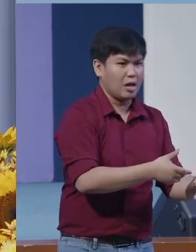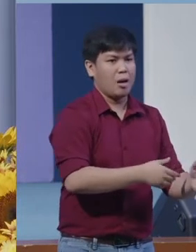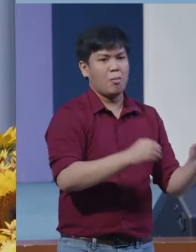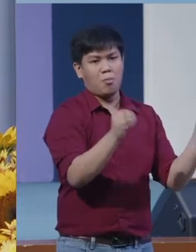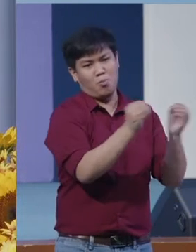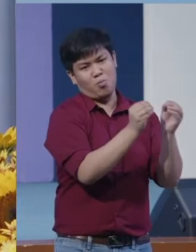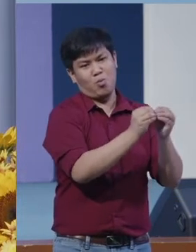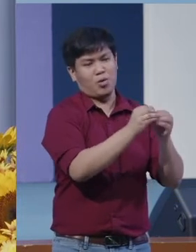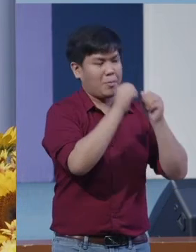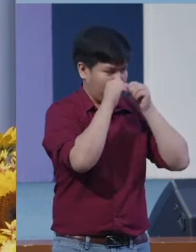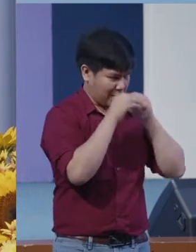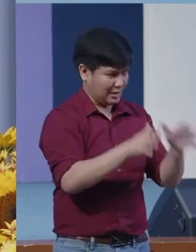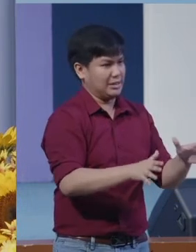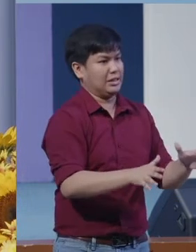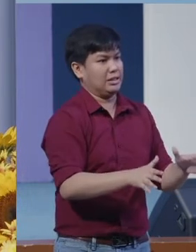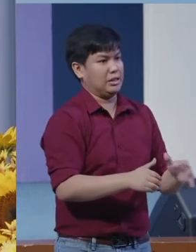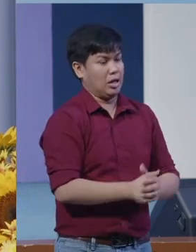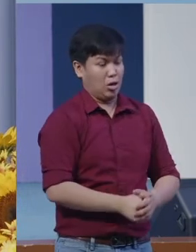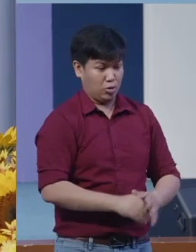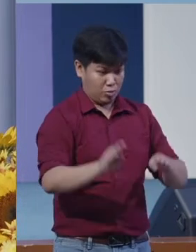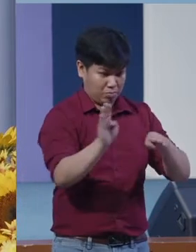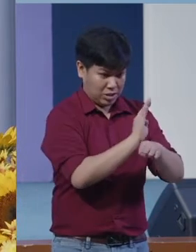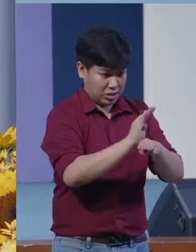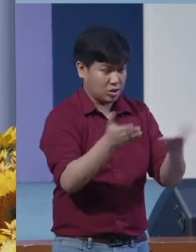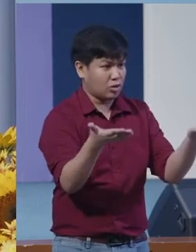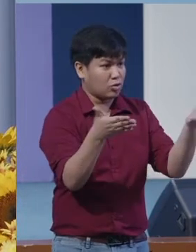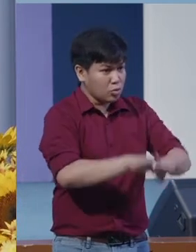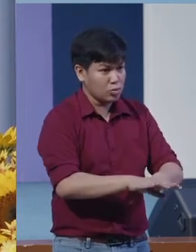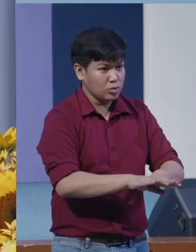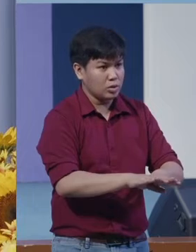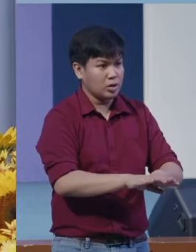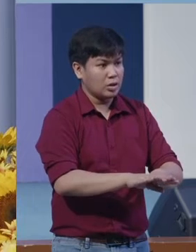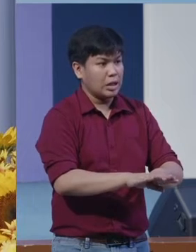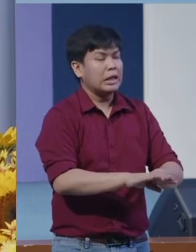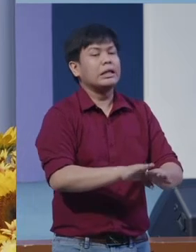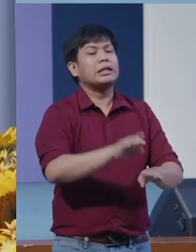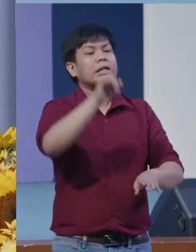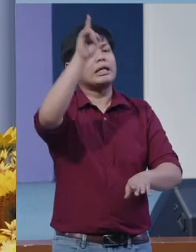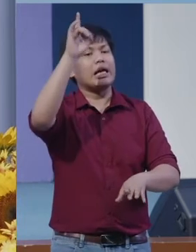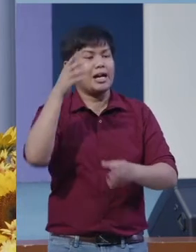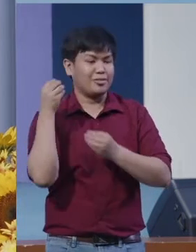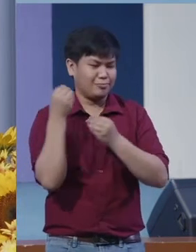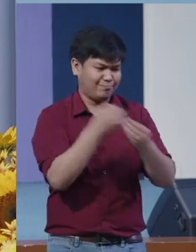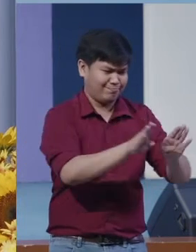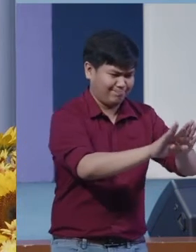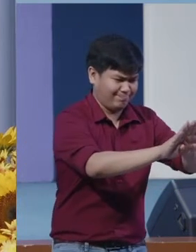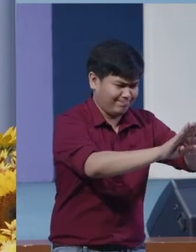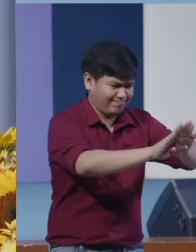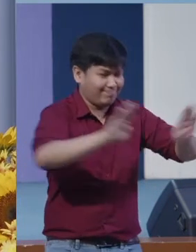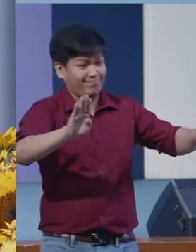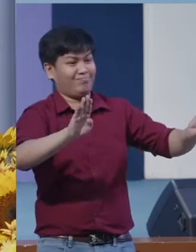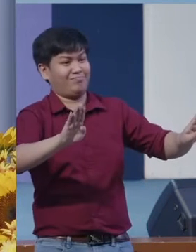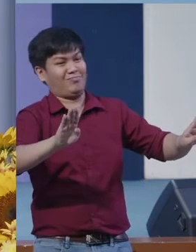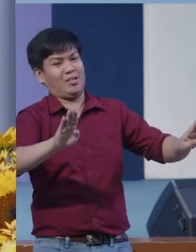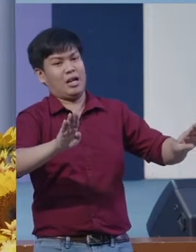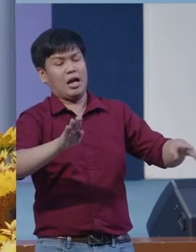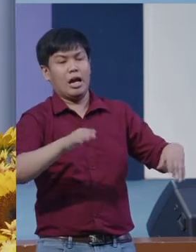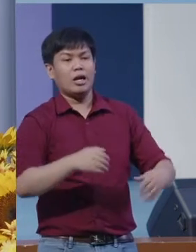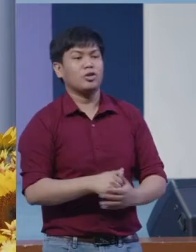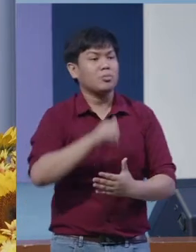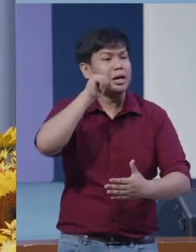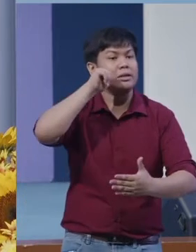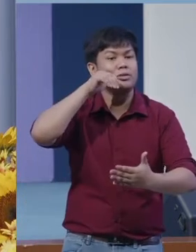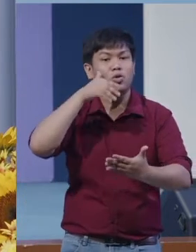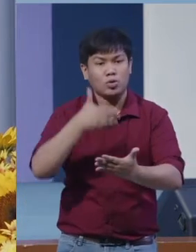yung kagandahan ng Job's daughters ay tanyag. Napakagaganda ng mga anak na binigay sa